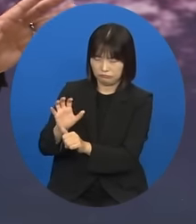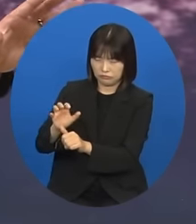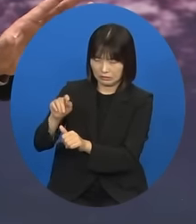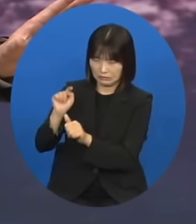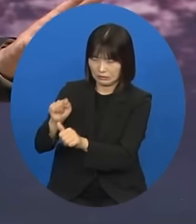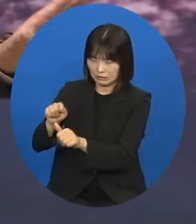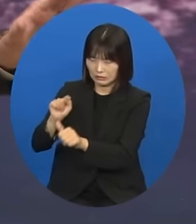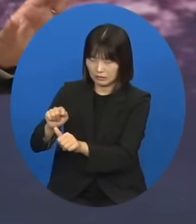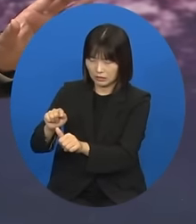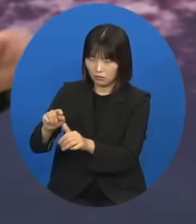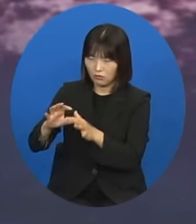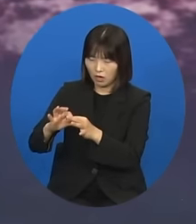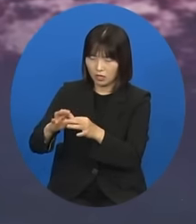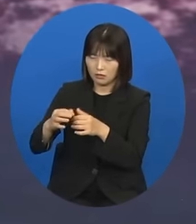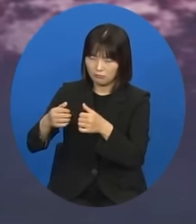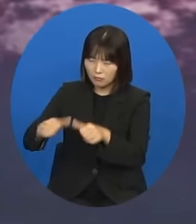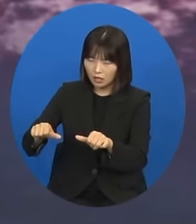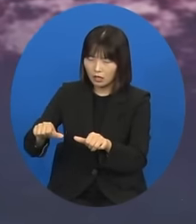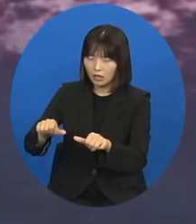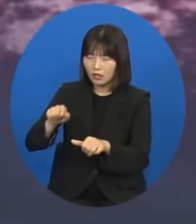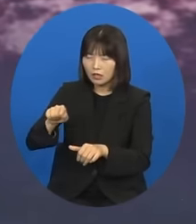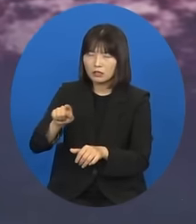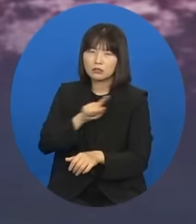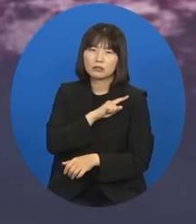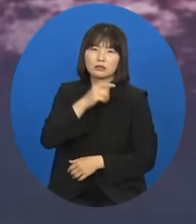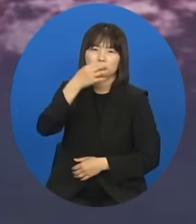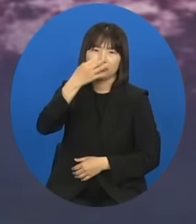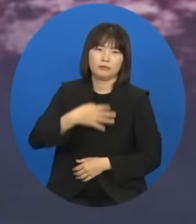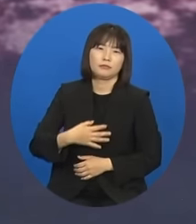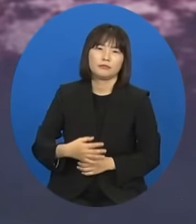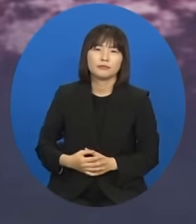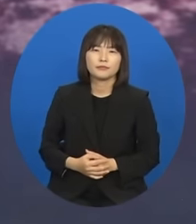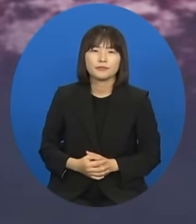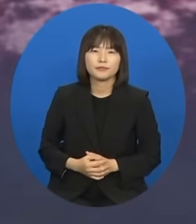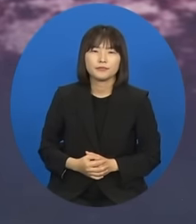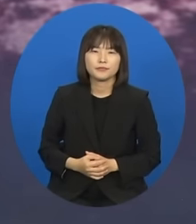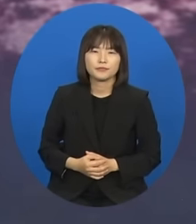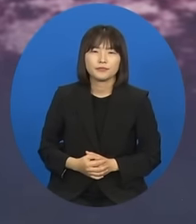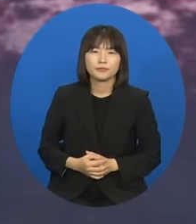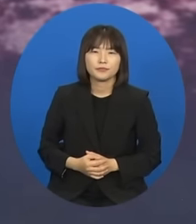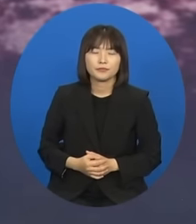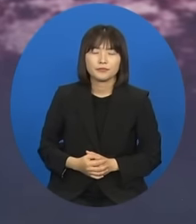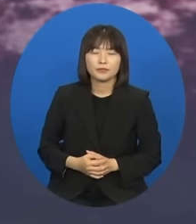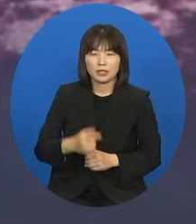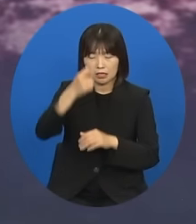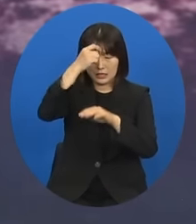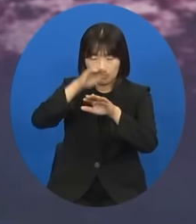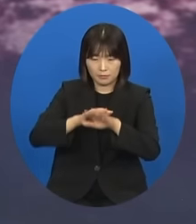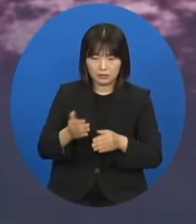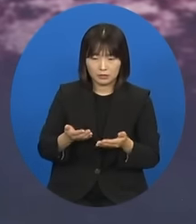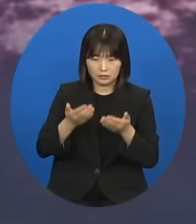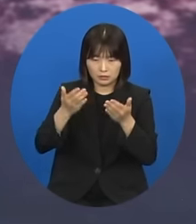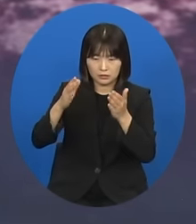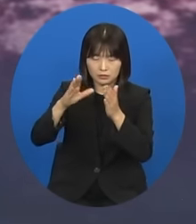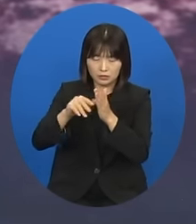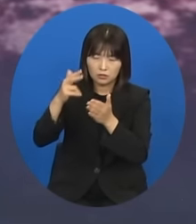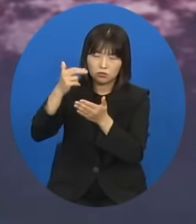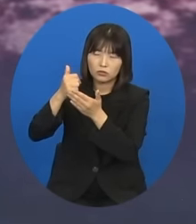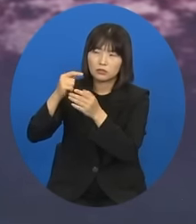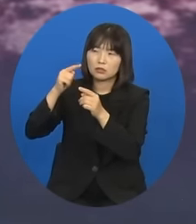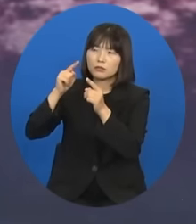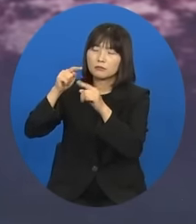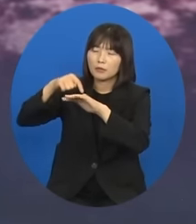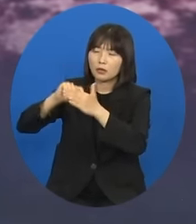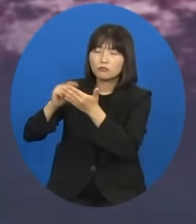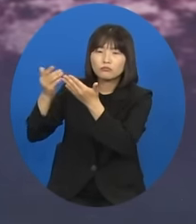이것이 너무 힘들었던 거죠 오늘 예배를 드리는데 주님께서 이런 마음을 주신